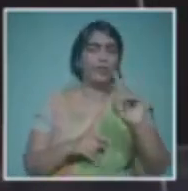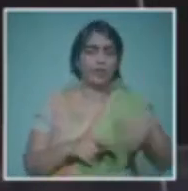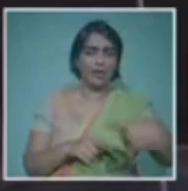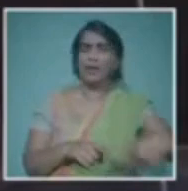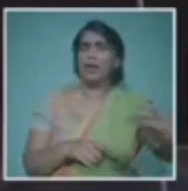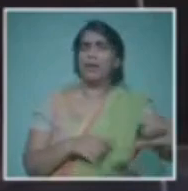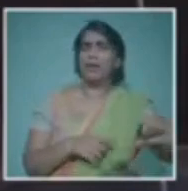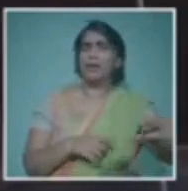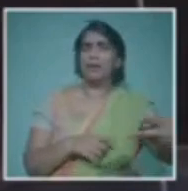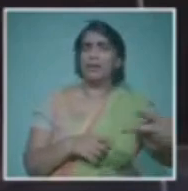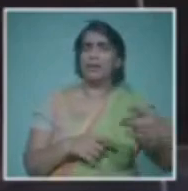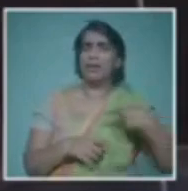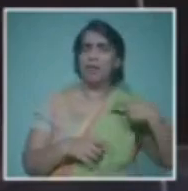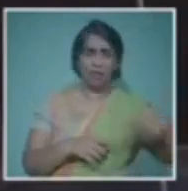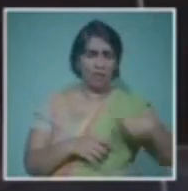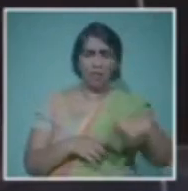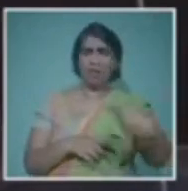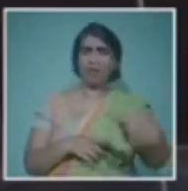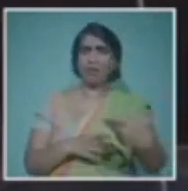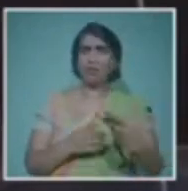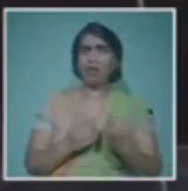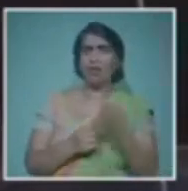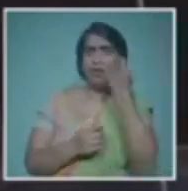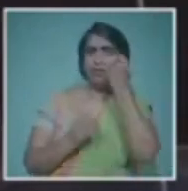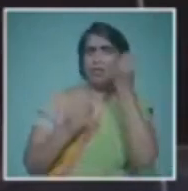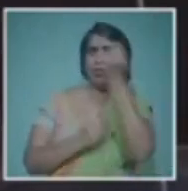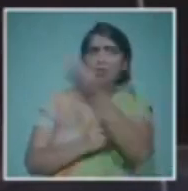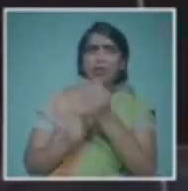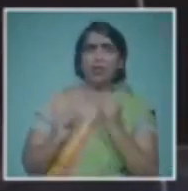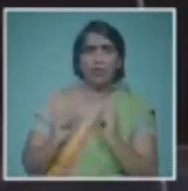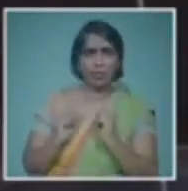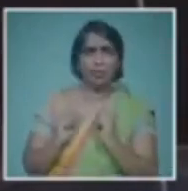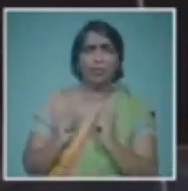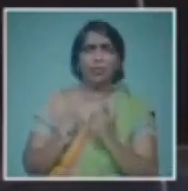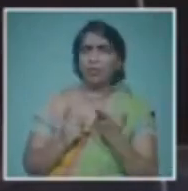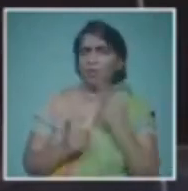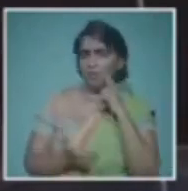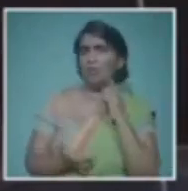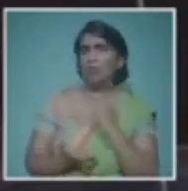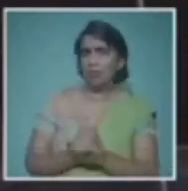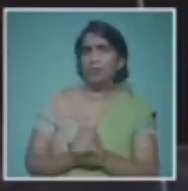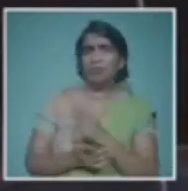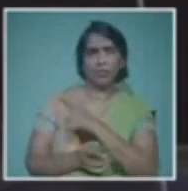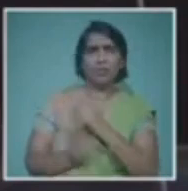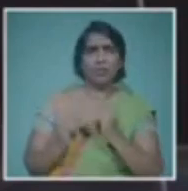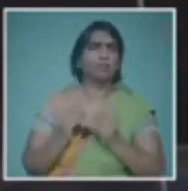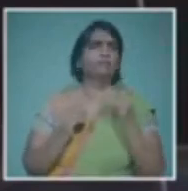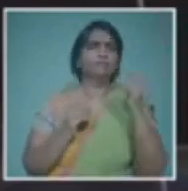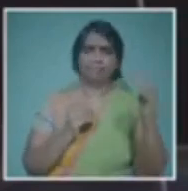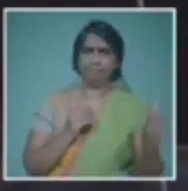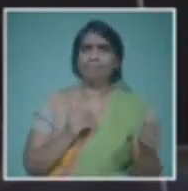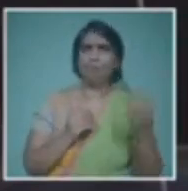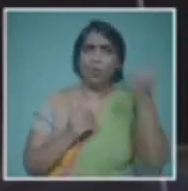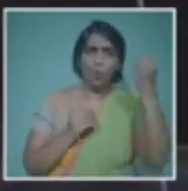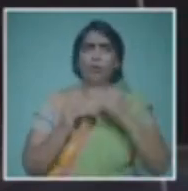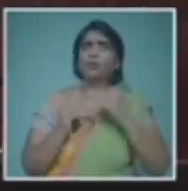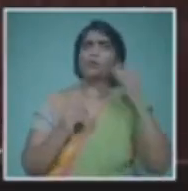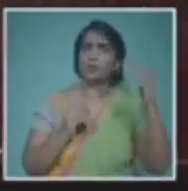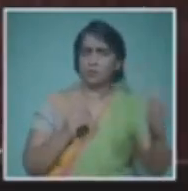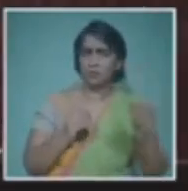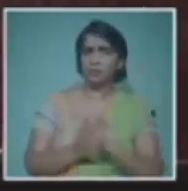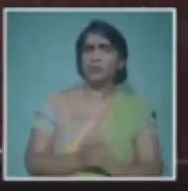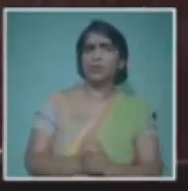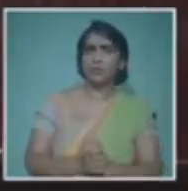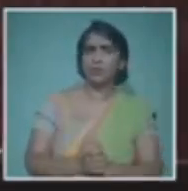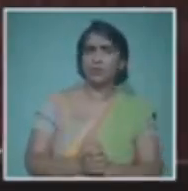අනිද්දා. අනිද්දාට ඉස්සලා කොහමද අපි දෙන්නේ? මේක මේක හරි හරි අමාරු ඒකෙන්ද මේක මේක එක්ස්චේන්ජ් කරන්න ඩේට් එක එක්ස්චේන්ජ් කරන්න ඔව් සමම්